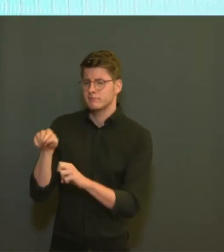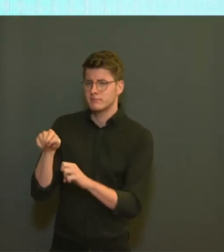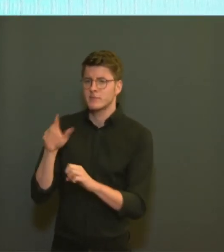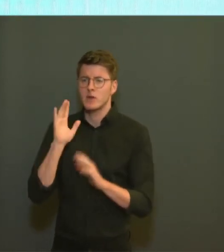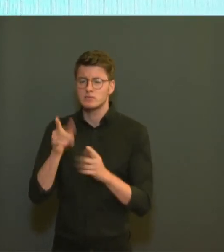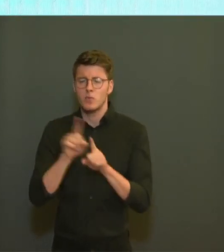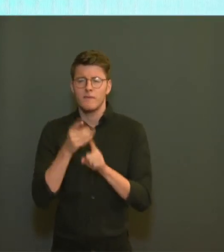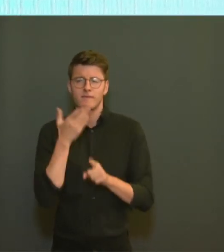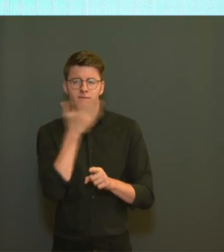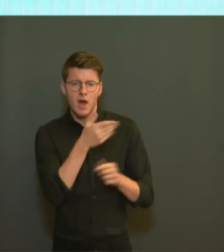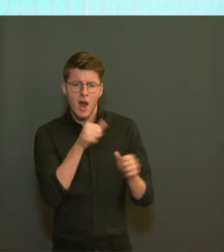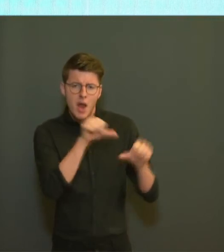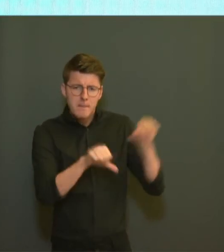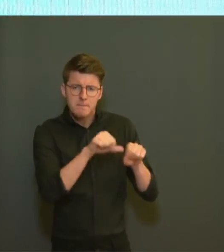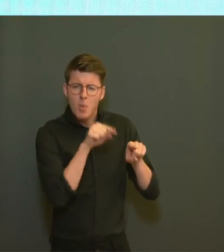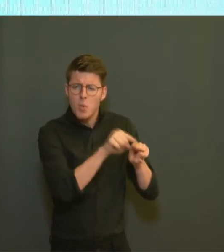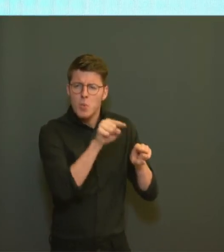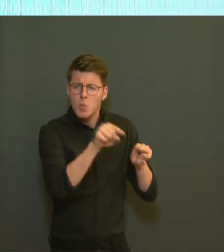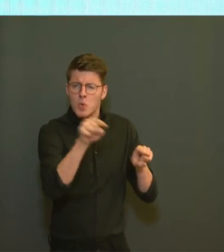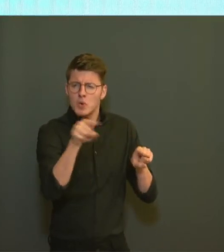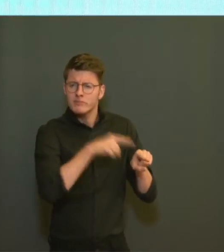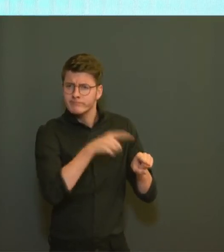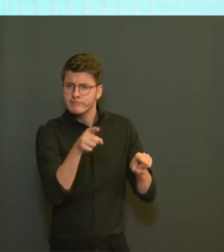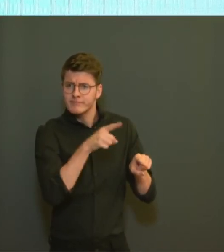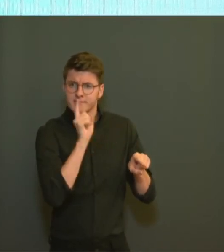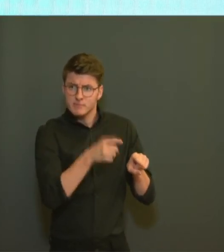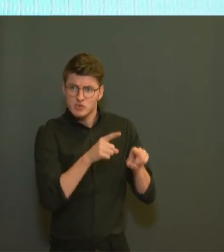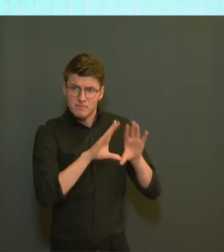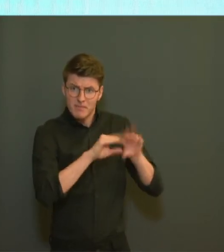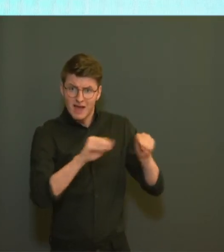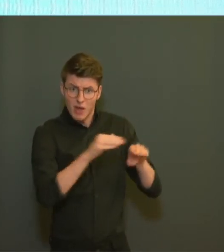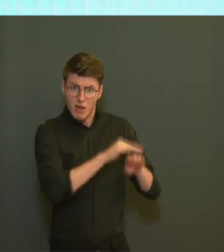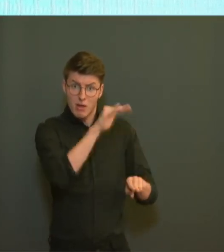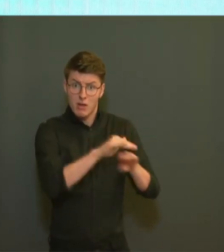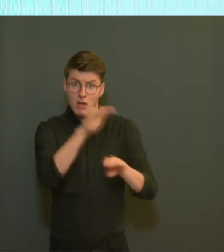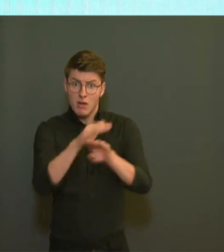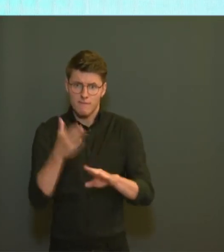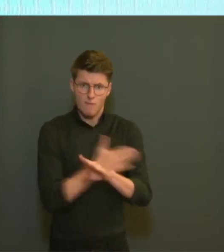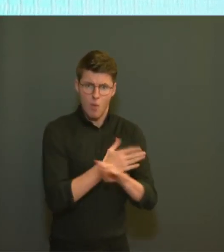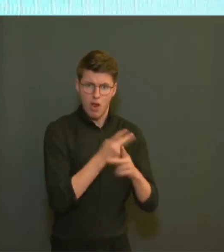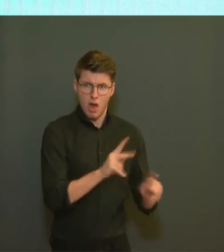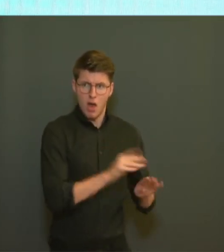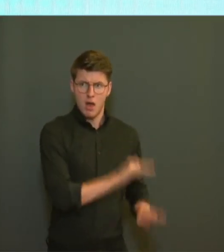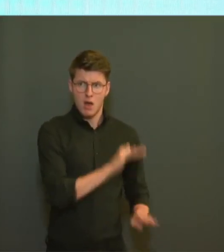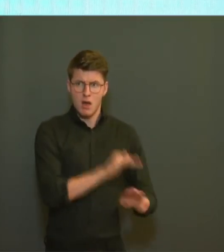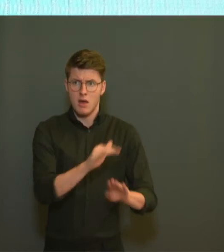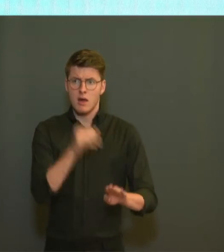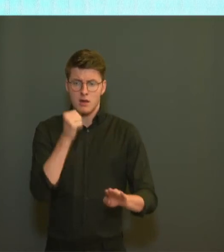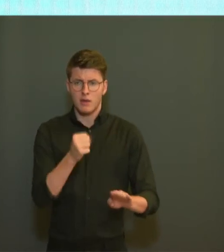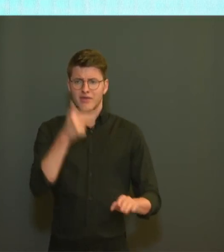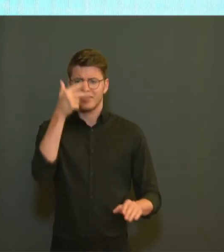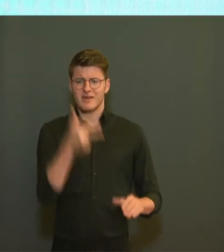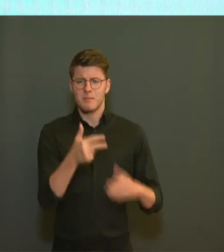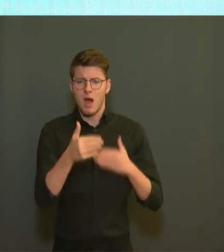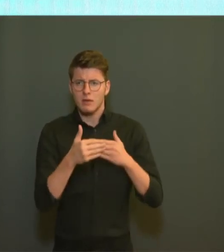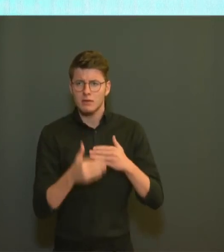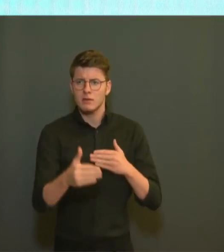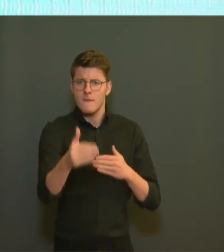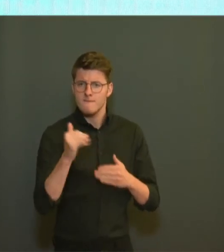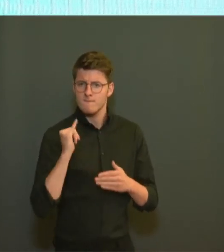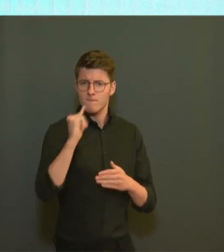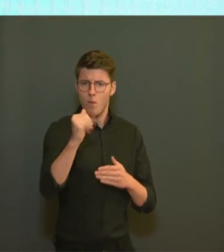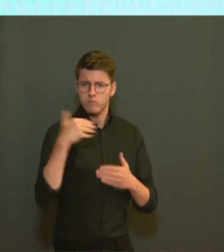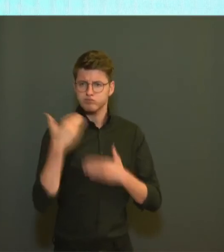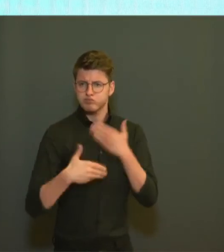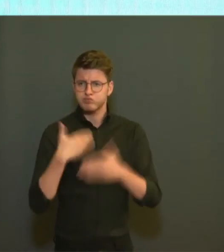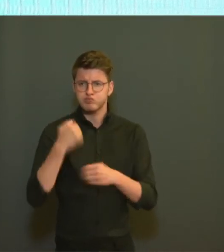zij tijdig een voorraad van materiaal aanleggen om minstens 3 maanden te kunnen overbruggen. Het is mogelijk dat